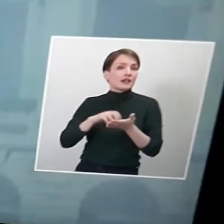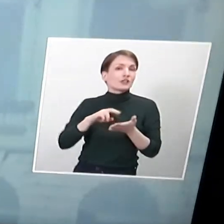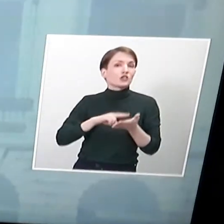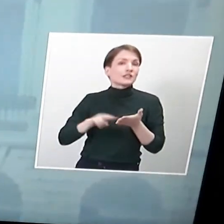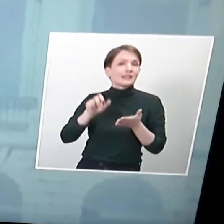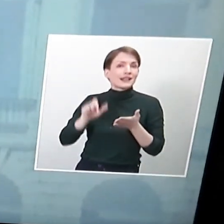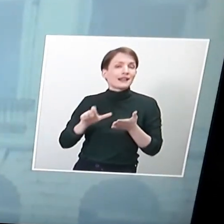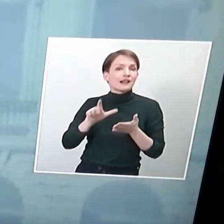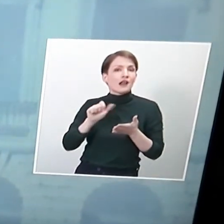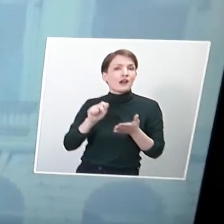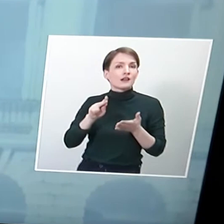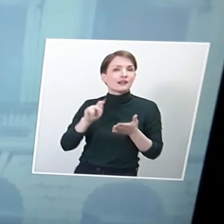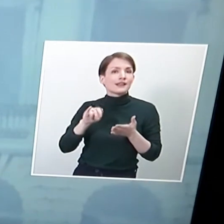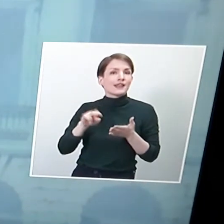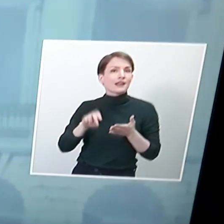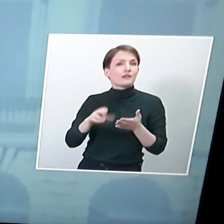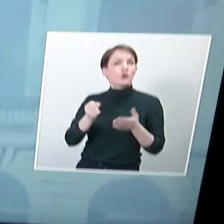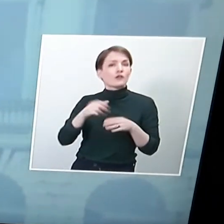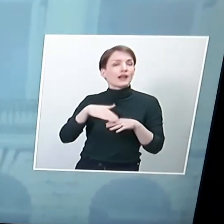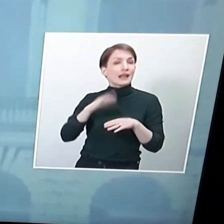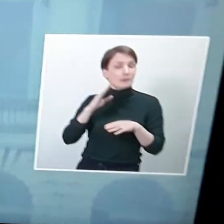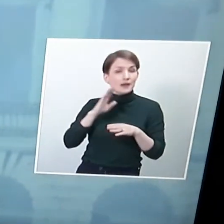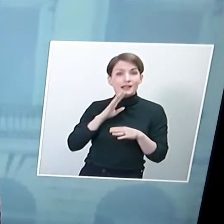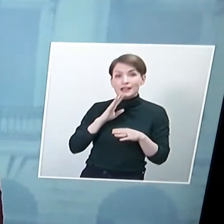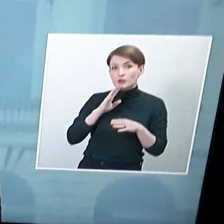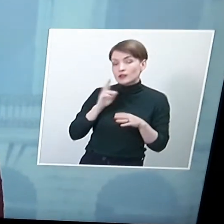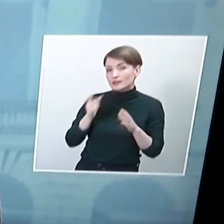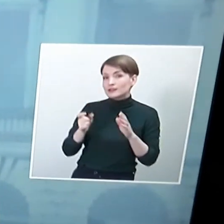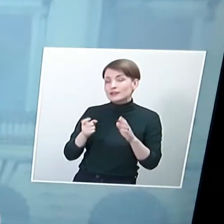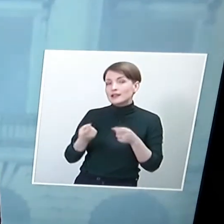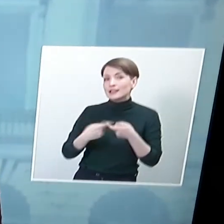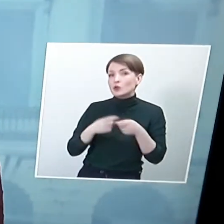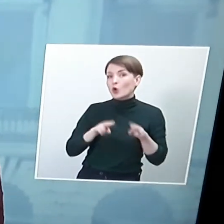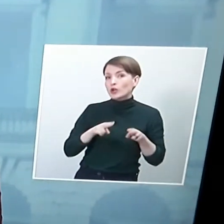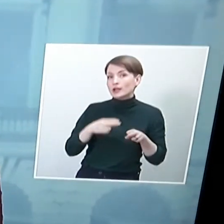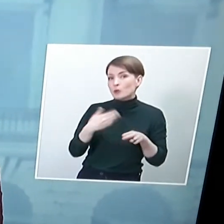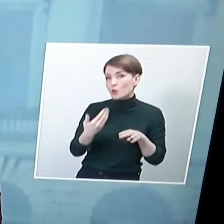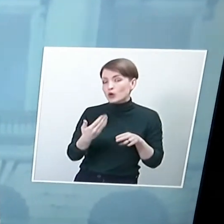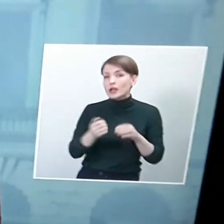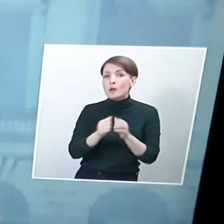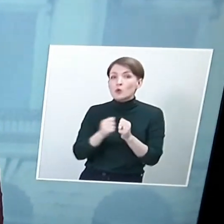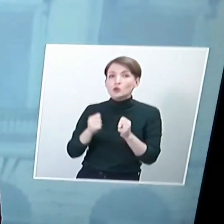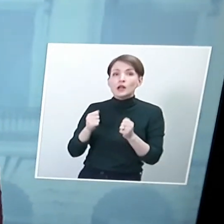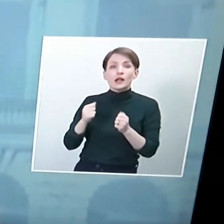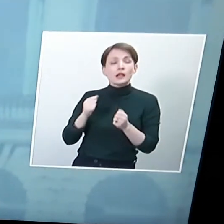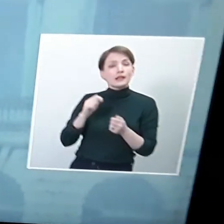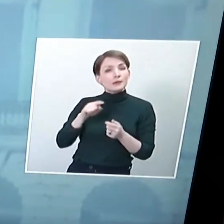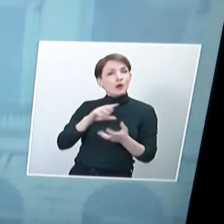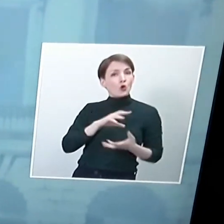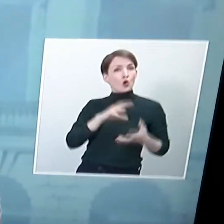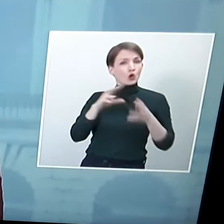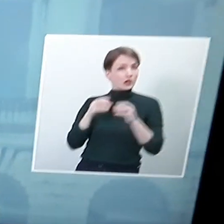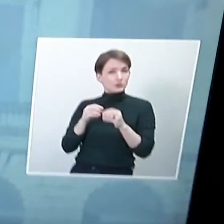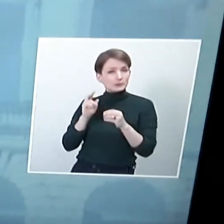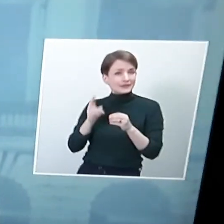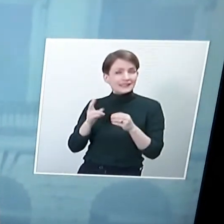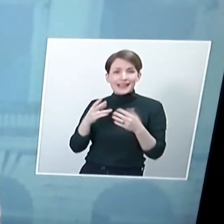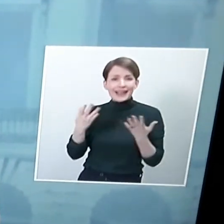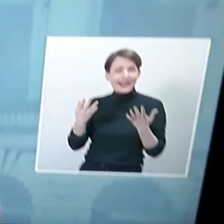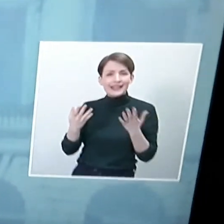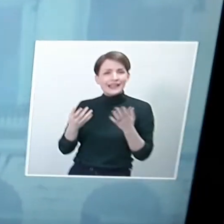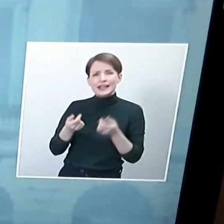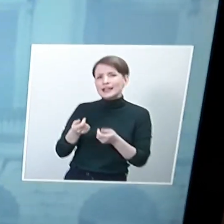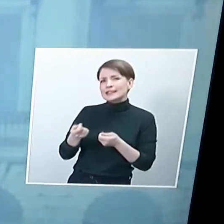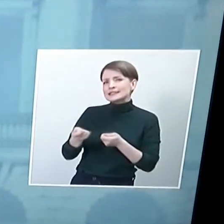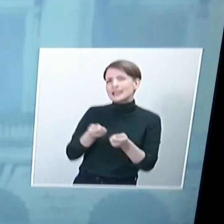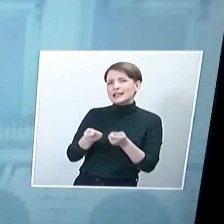voi tätä avata enemmänkin, tätä oikeudellista puolta, mutta tällä kokonaisuudella ei niinkään säädellä